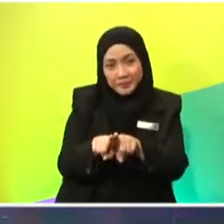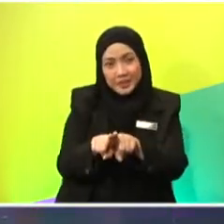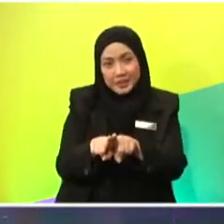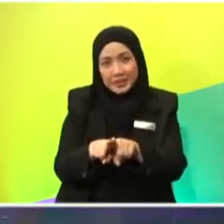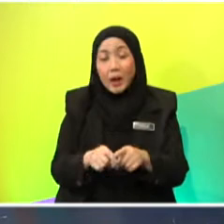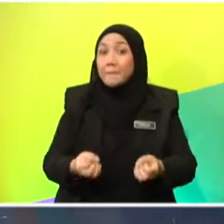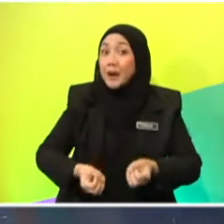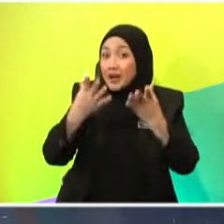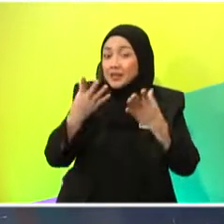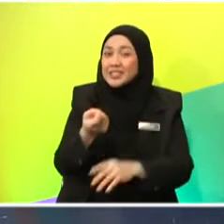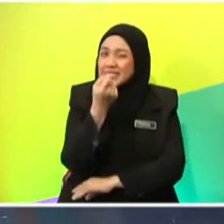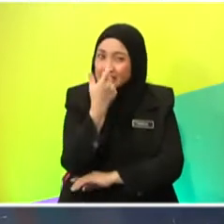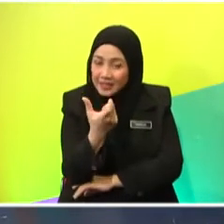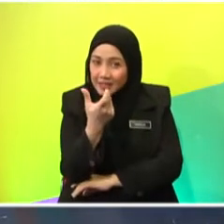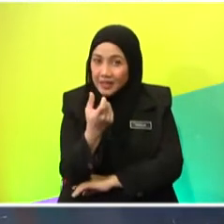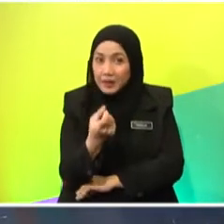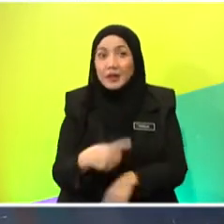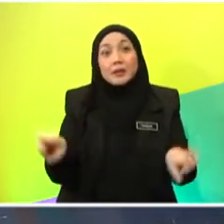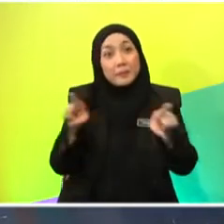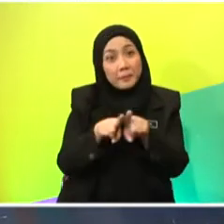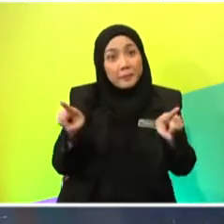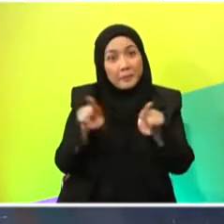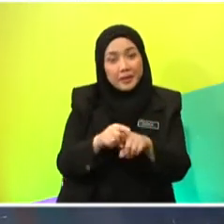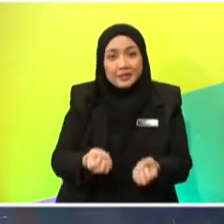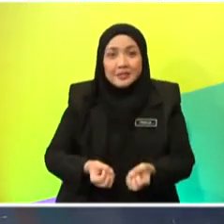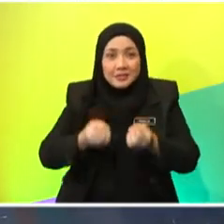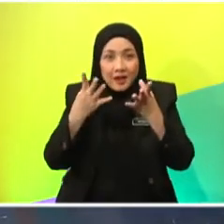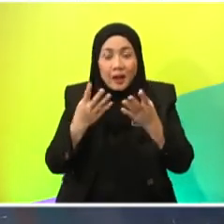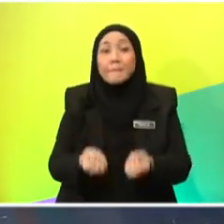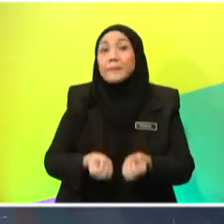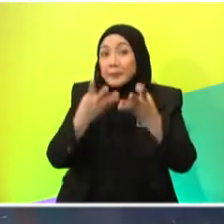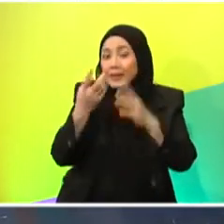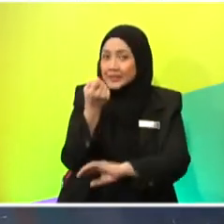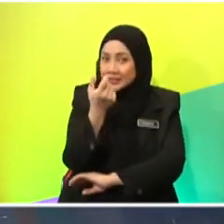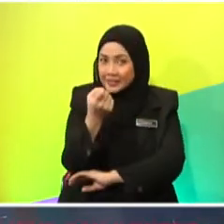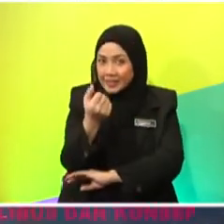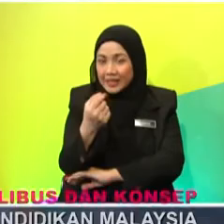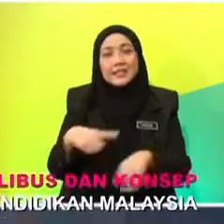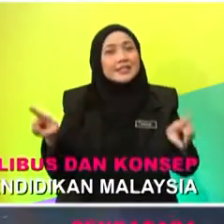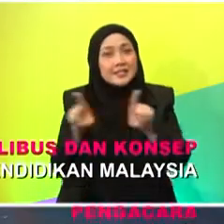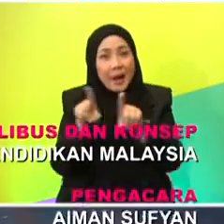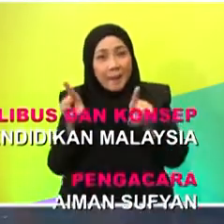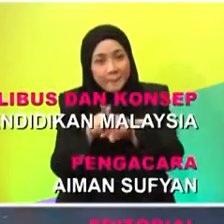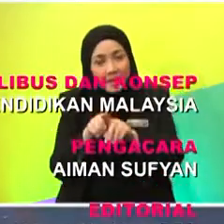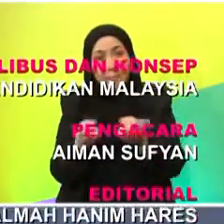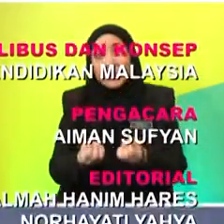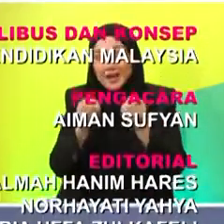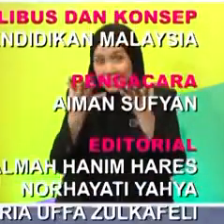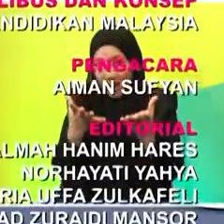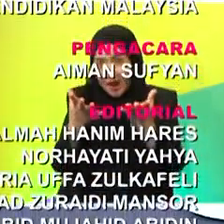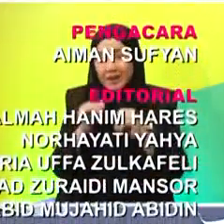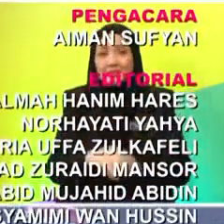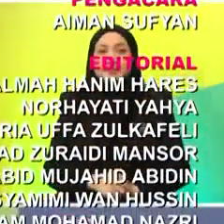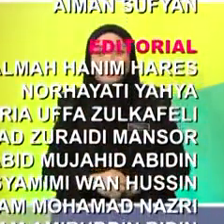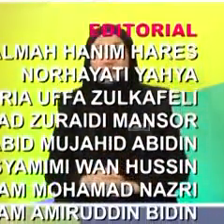banyak sedikit sama banyak-banyak sedikit sama hanya